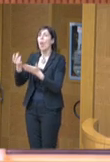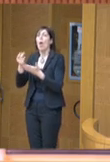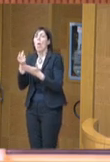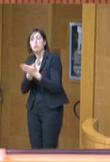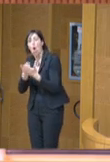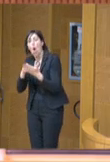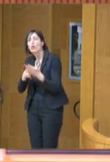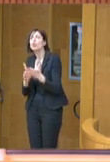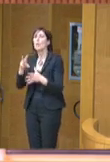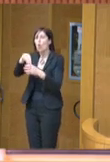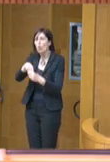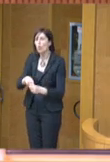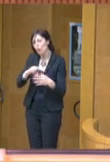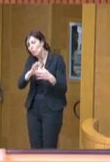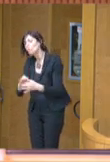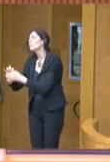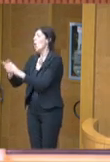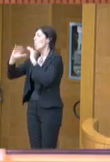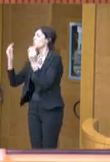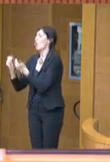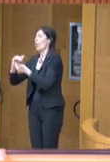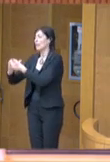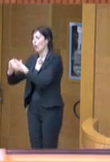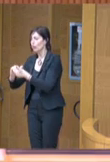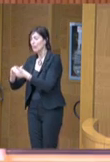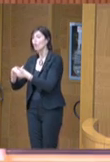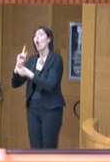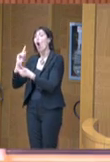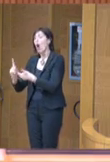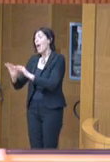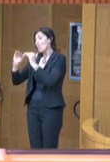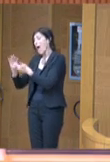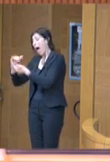sentano il mondo associativo, e quando le associazioni entrano nelle scuole,